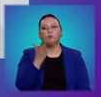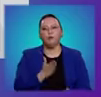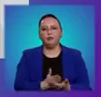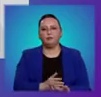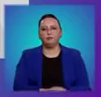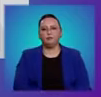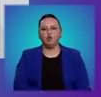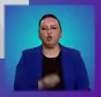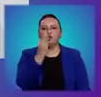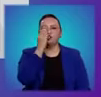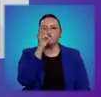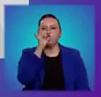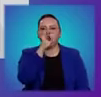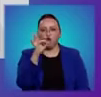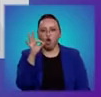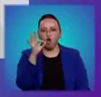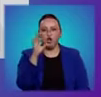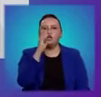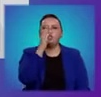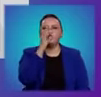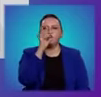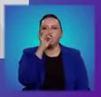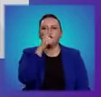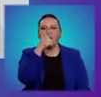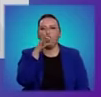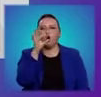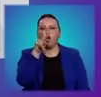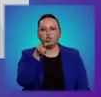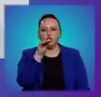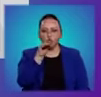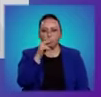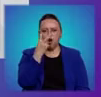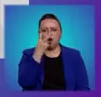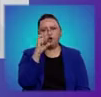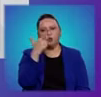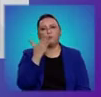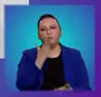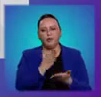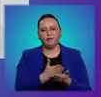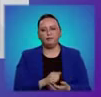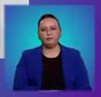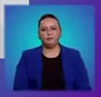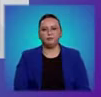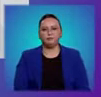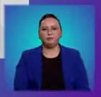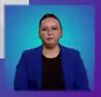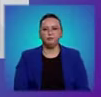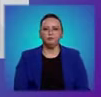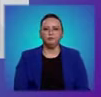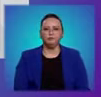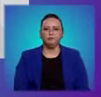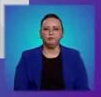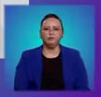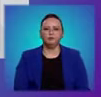бичигдэх шира ширгул чи шоргоолж гэдэг үг маань шургах гэдэг үгнээс үүдэлтэй учраас